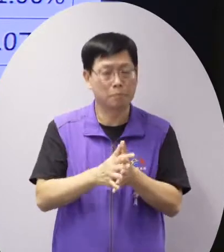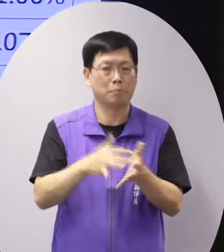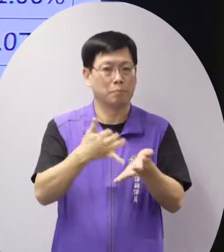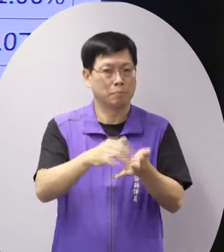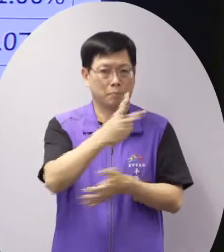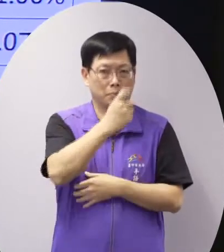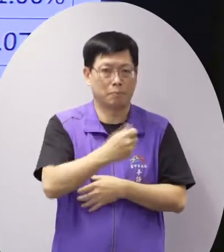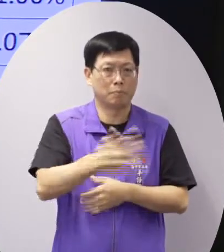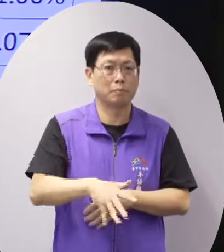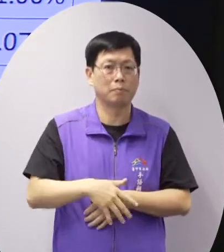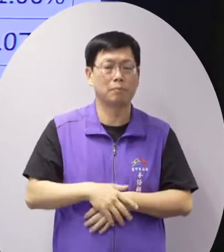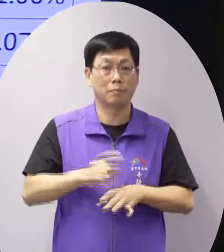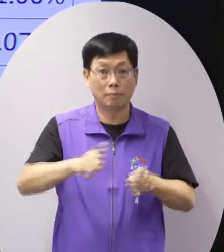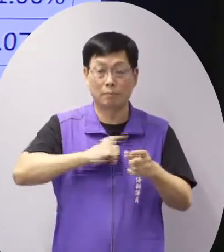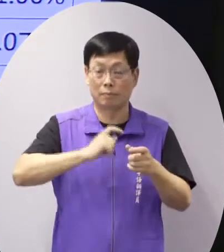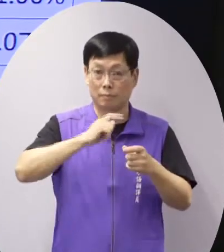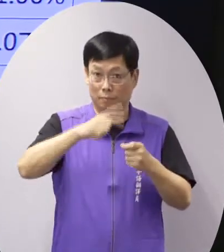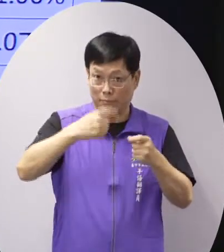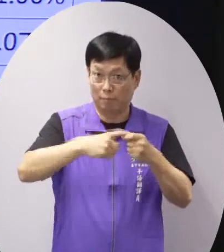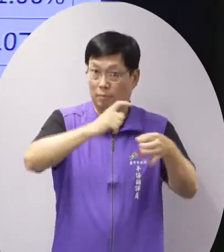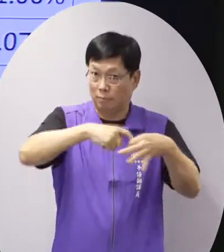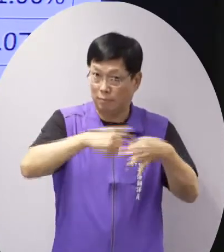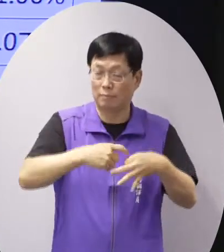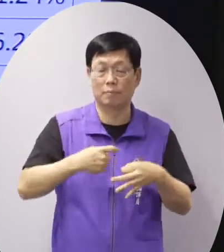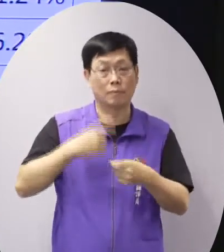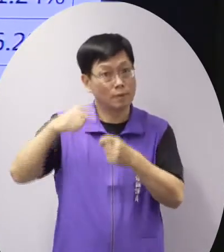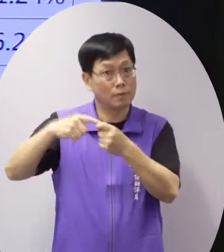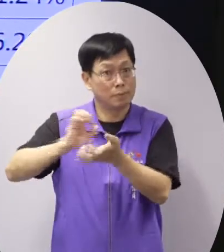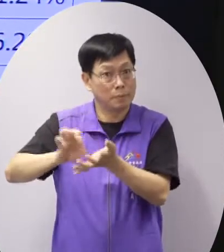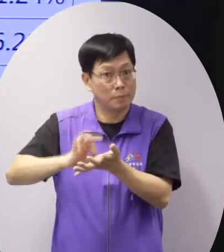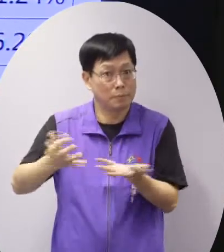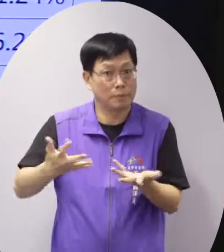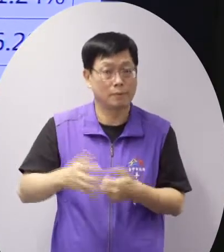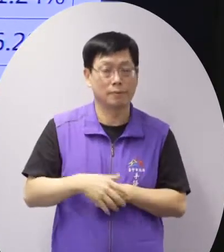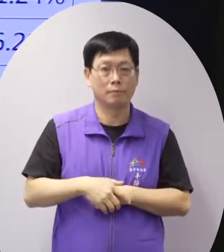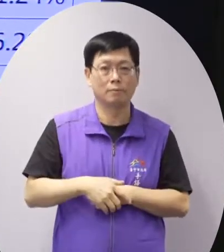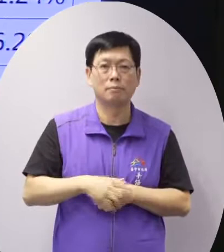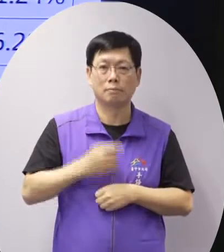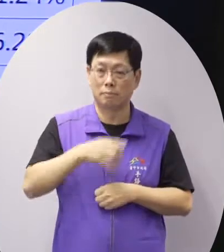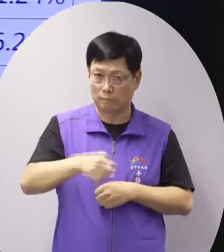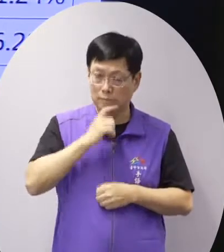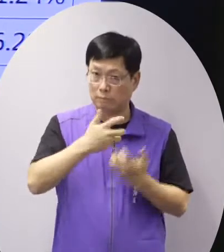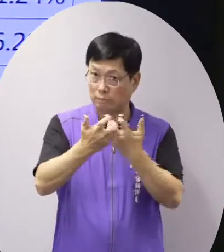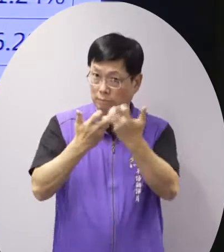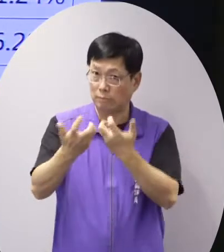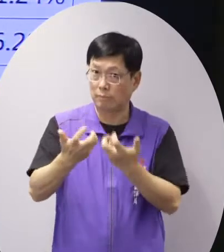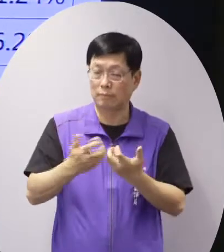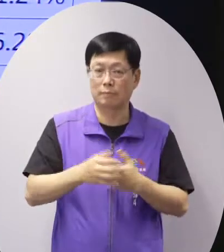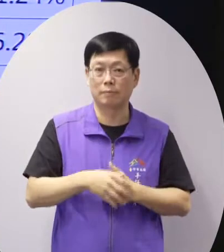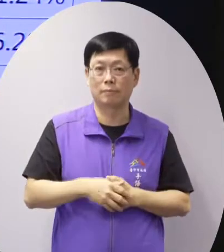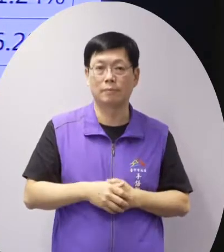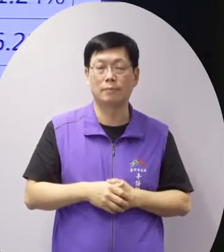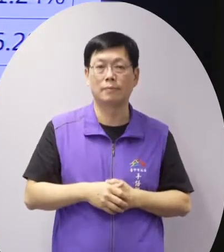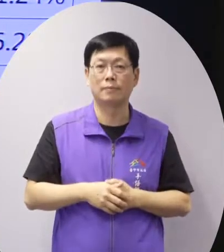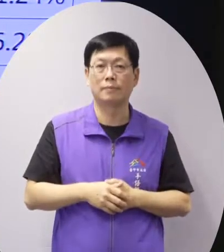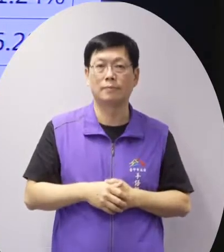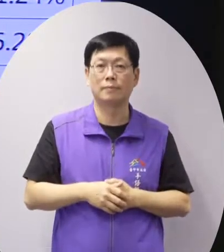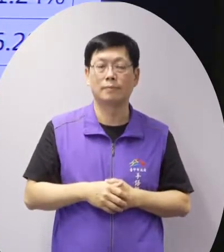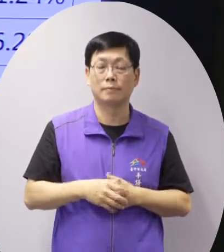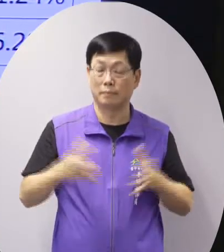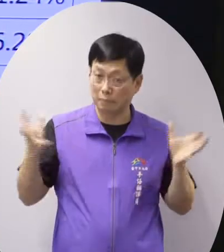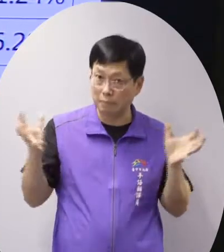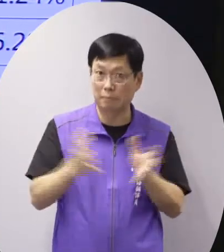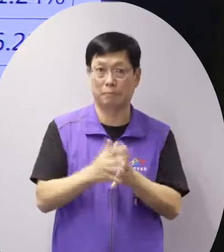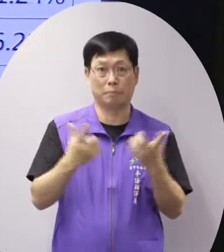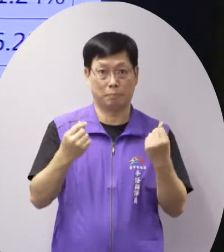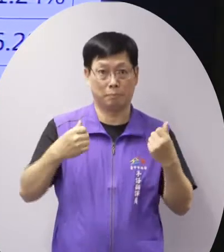大概2亿多，这是有关税入的部分。那税出的部分来讲的话，我们用正式别来分的话，总金额